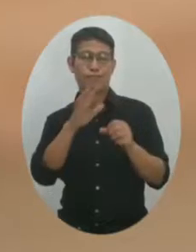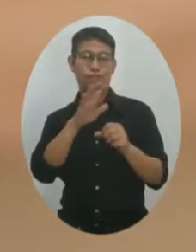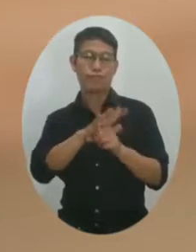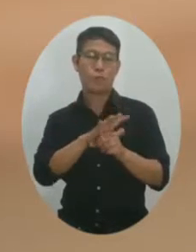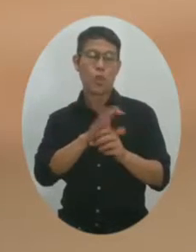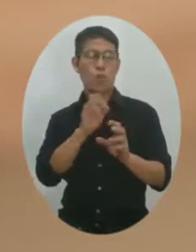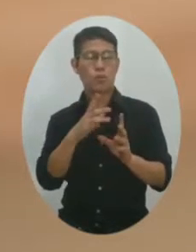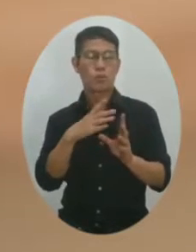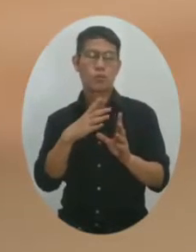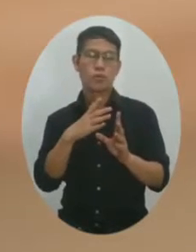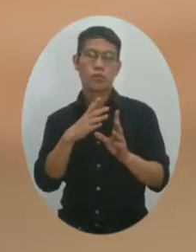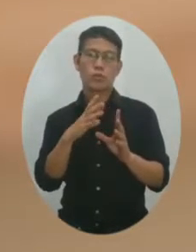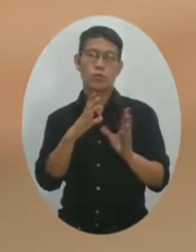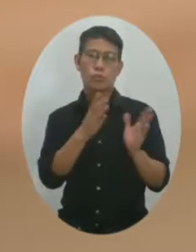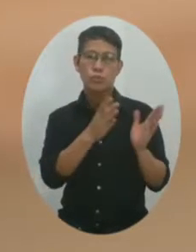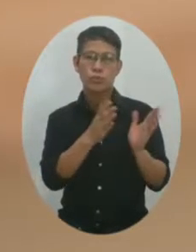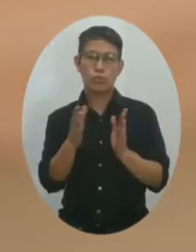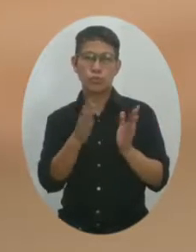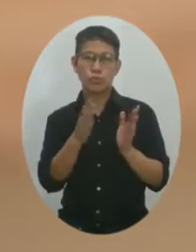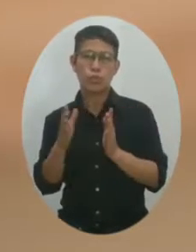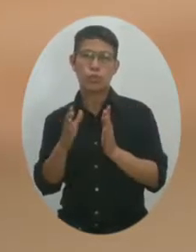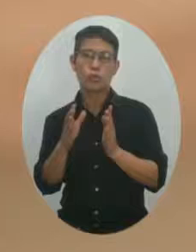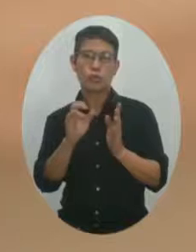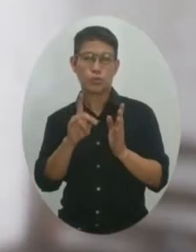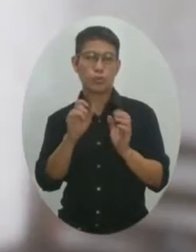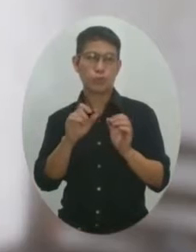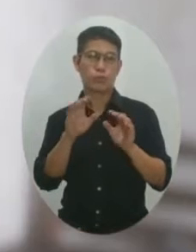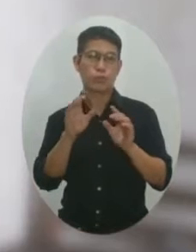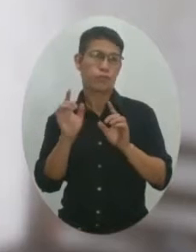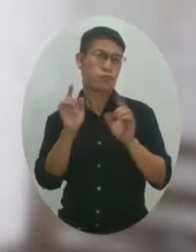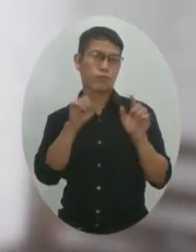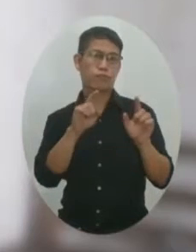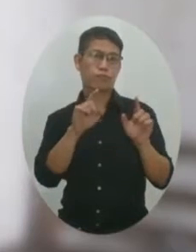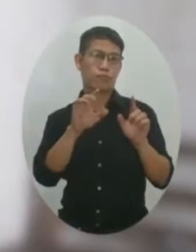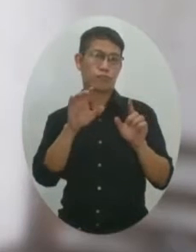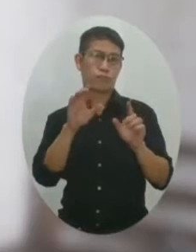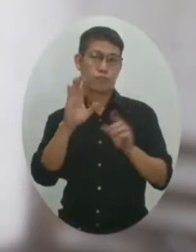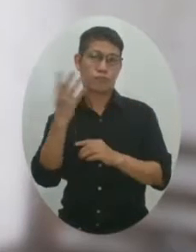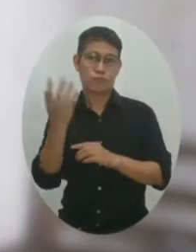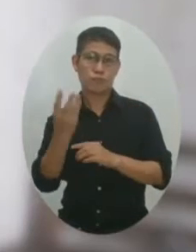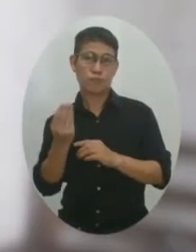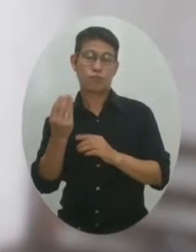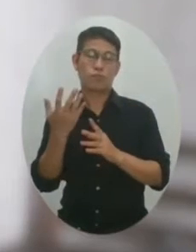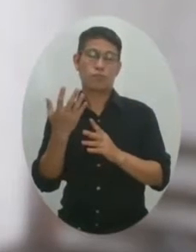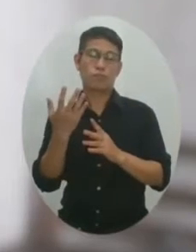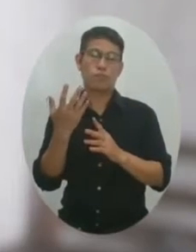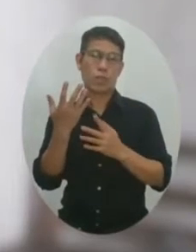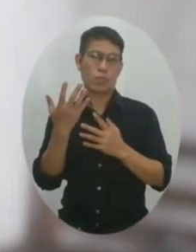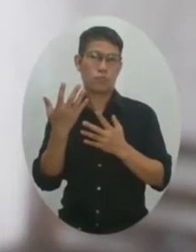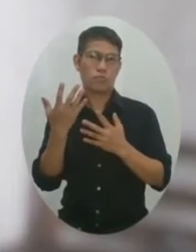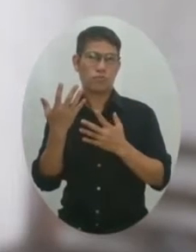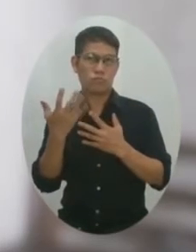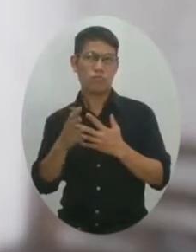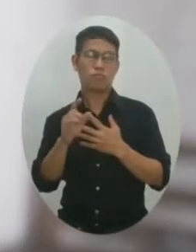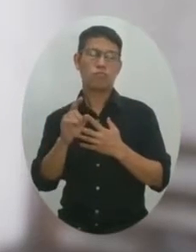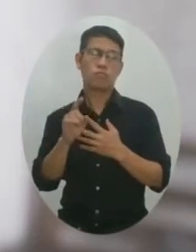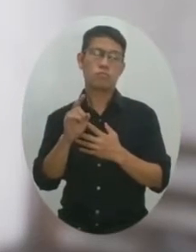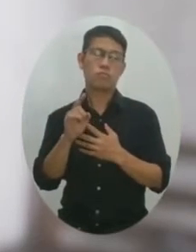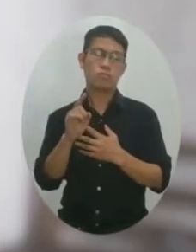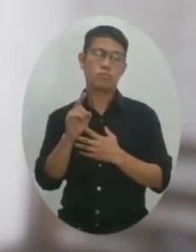work. Nag-set po kami na mag-swimming sa Batangas para mag-unwind po. And then after po